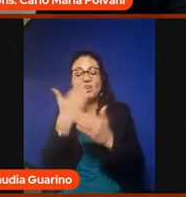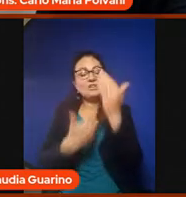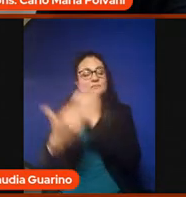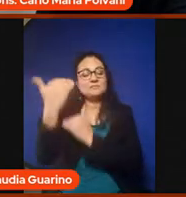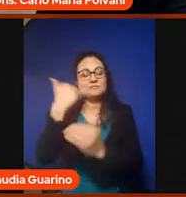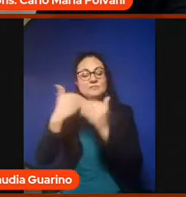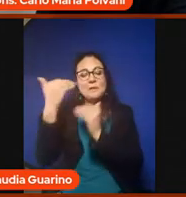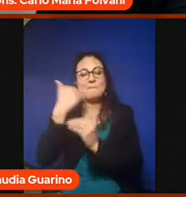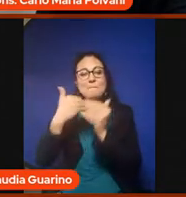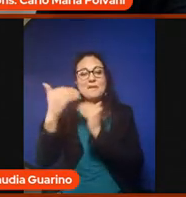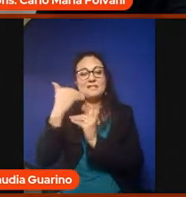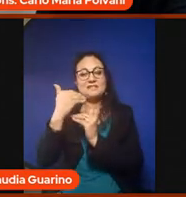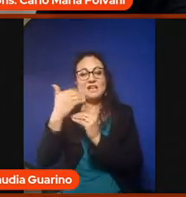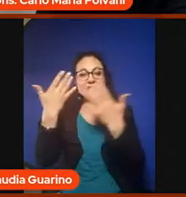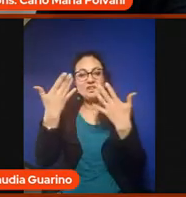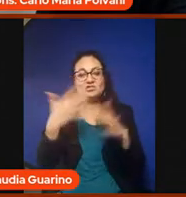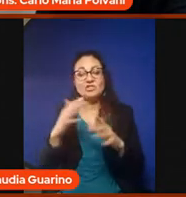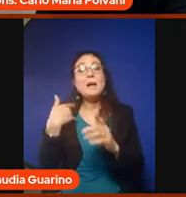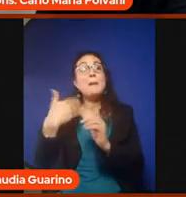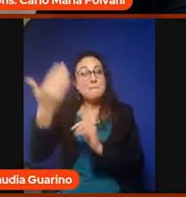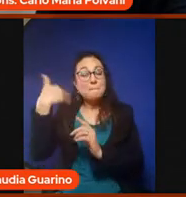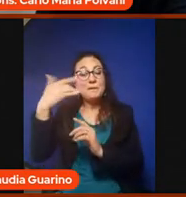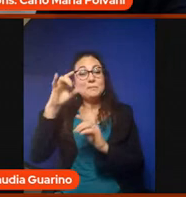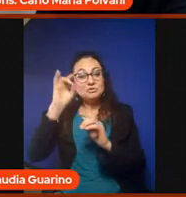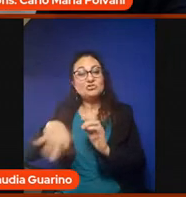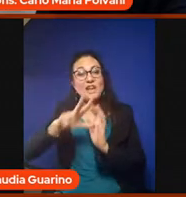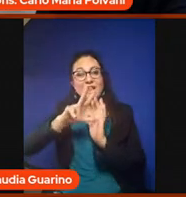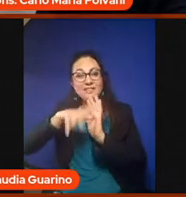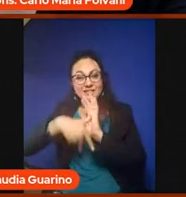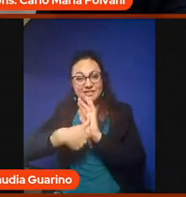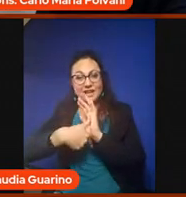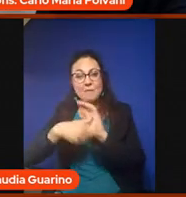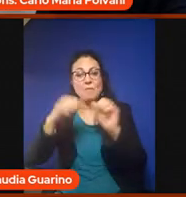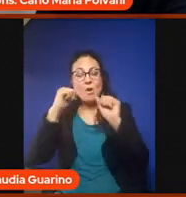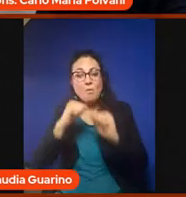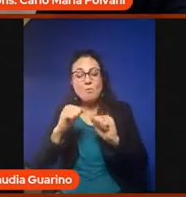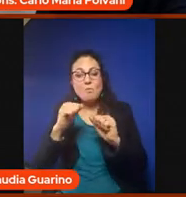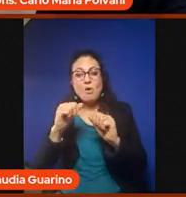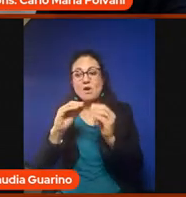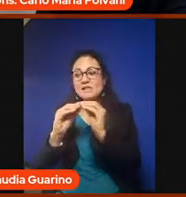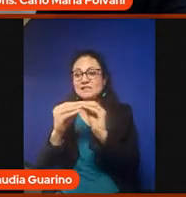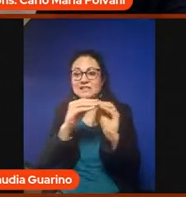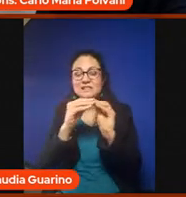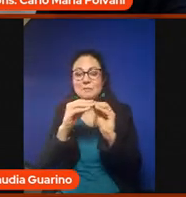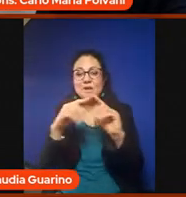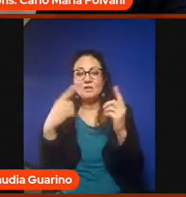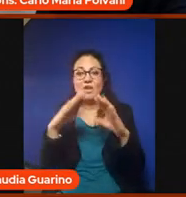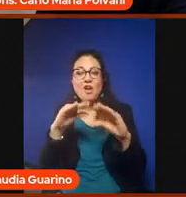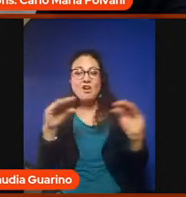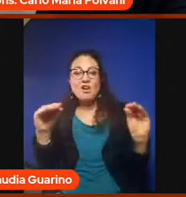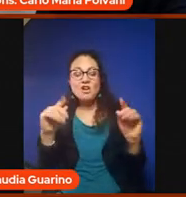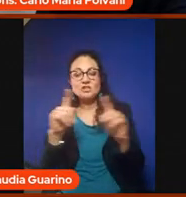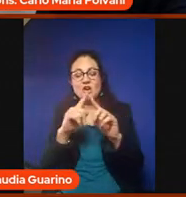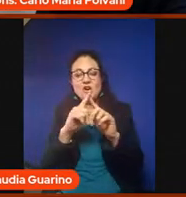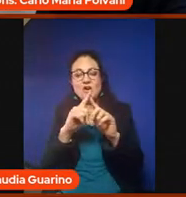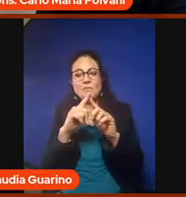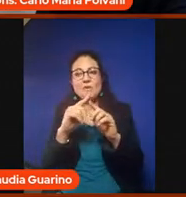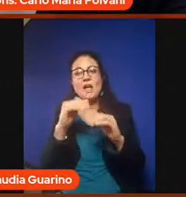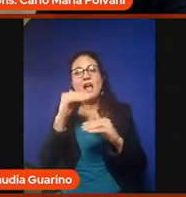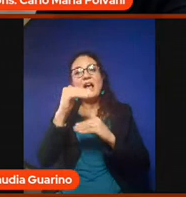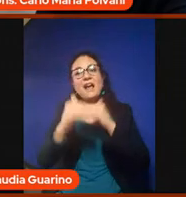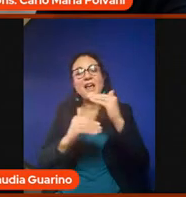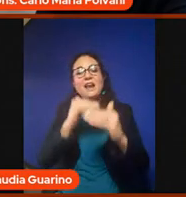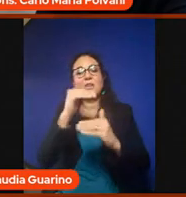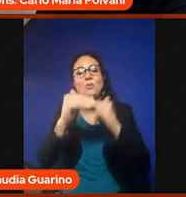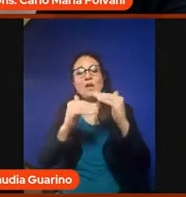passato, quando avremmo avuto il tempo di trattare le cose con una gradualità